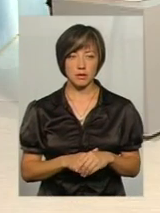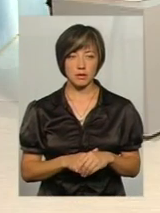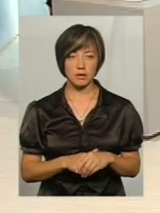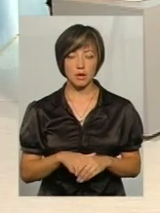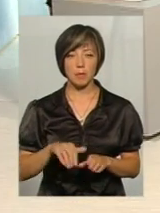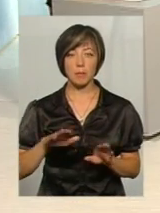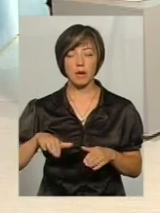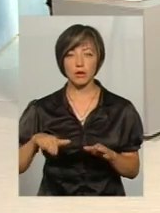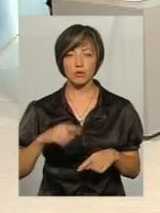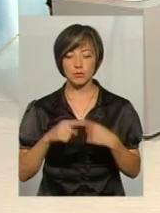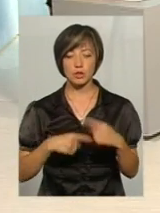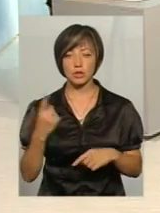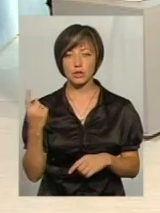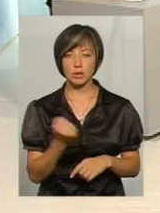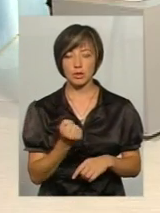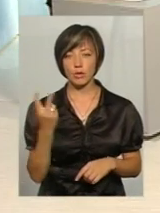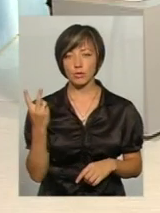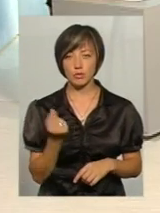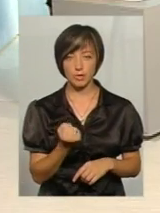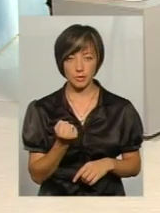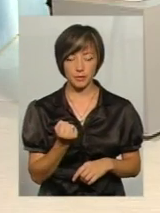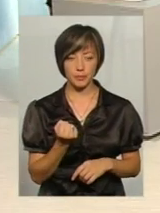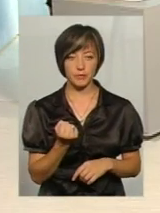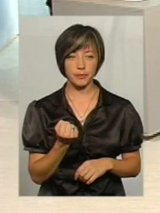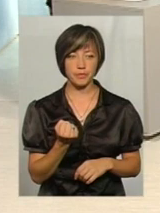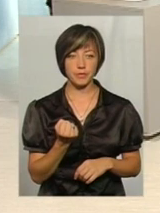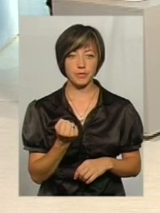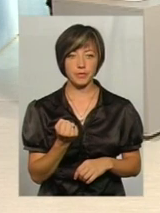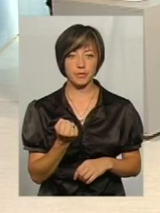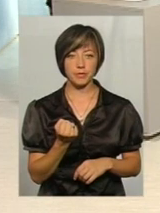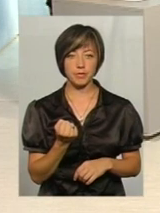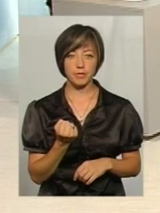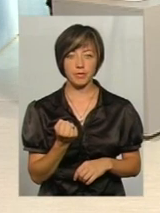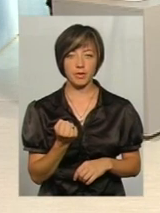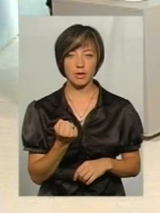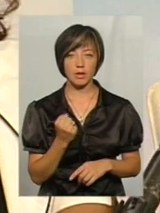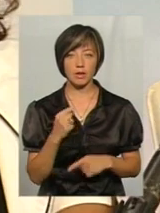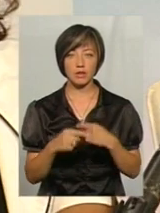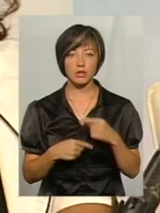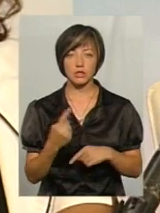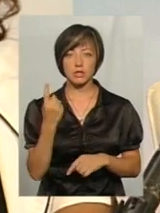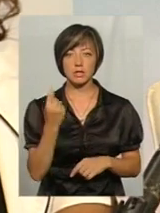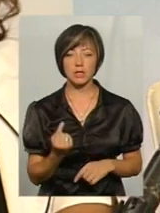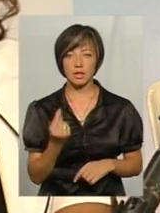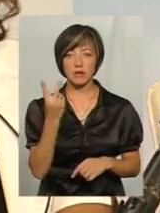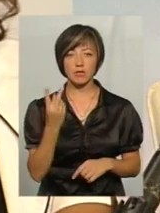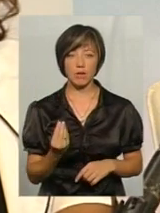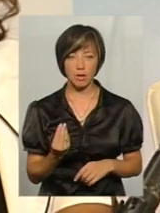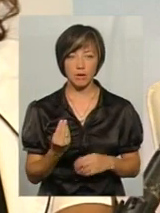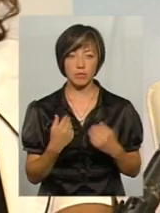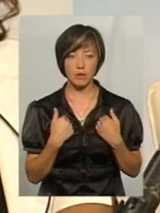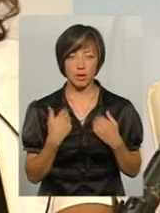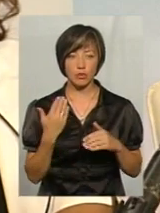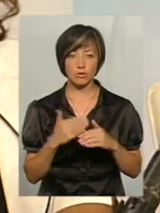А потом уже через недельку-две, вот, даже не через недельку-две, а через день-два, и меня